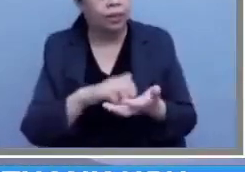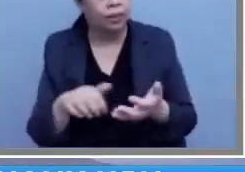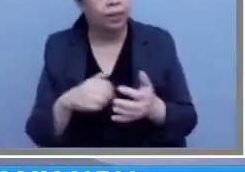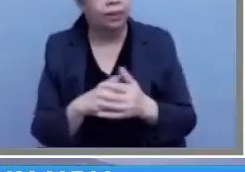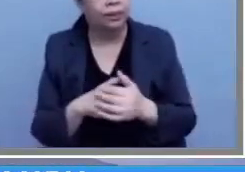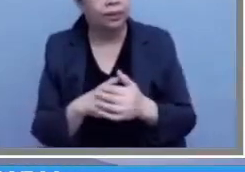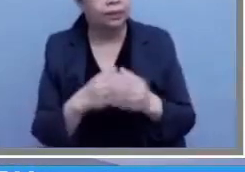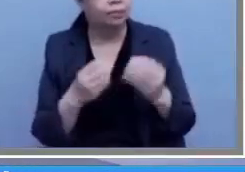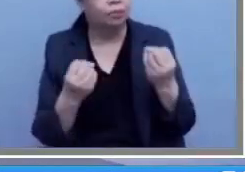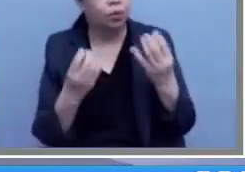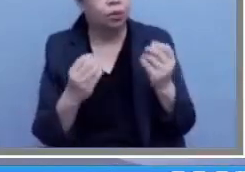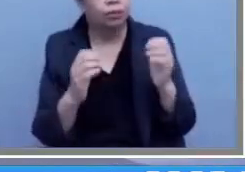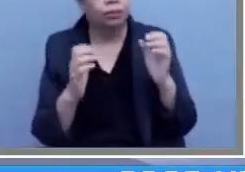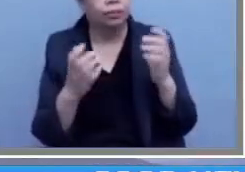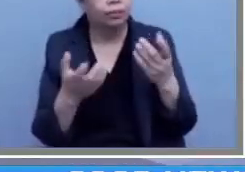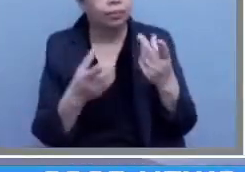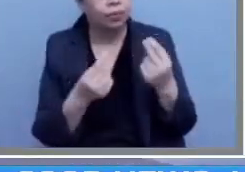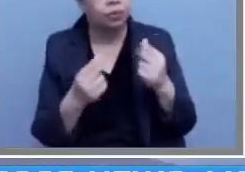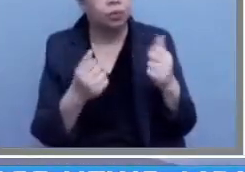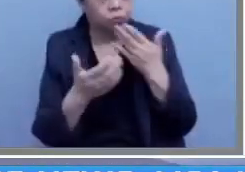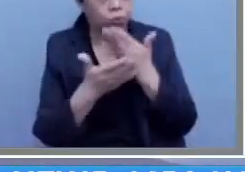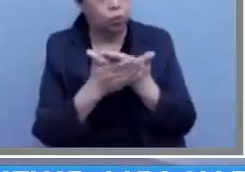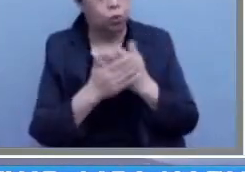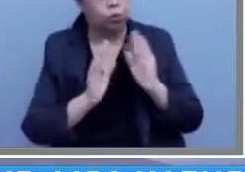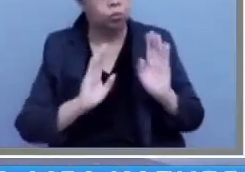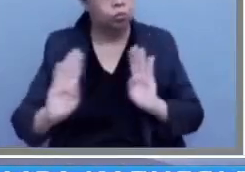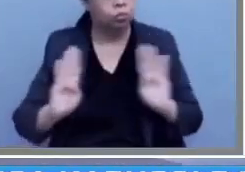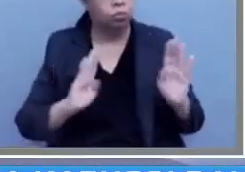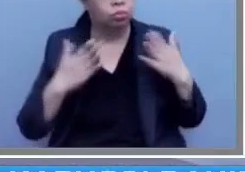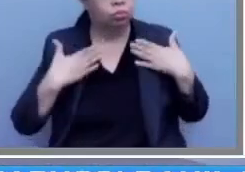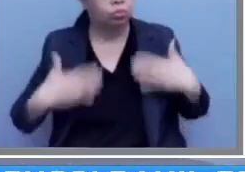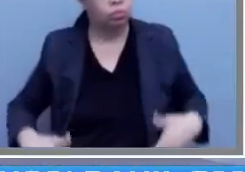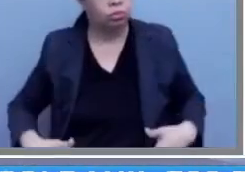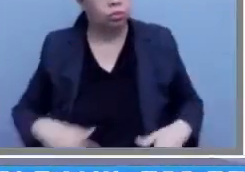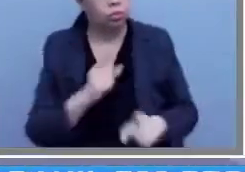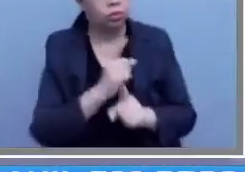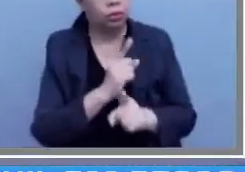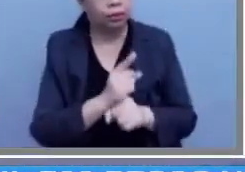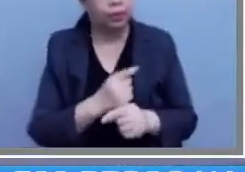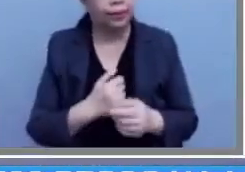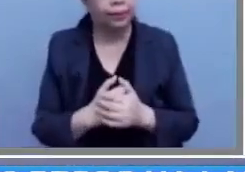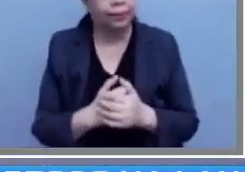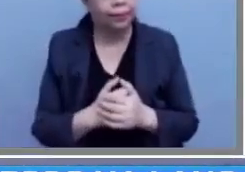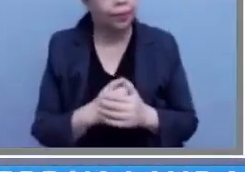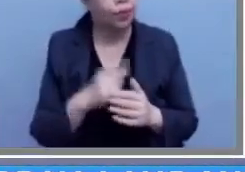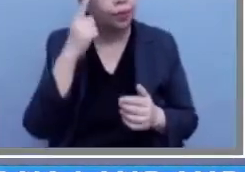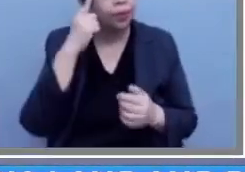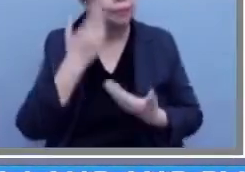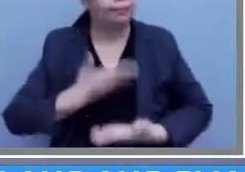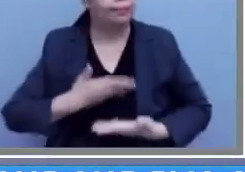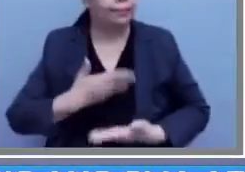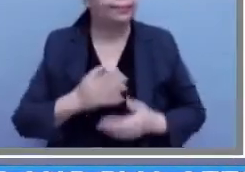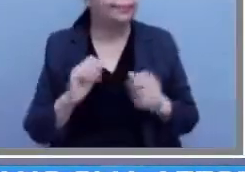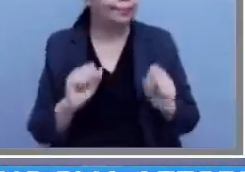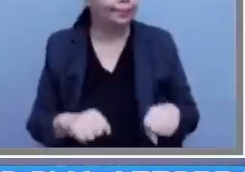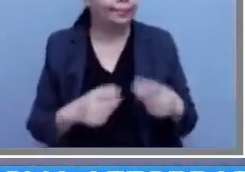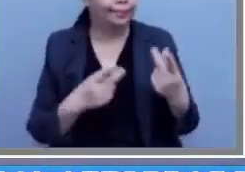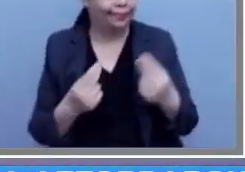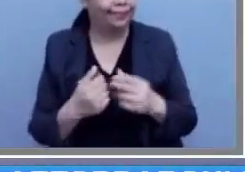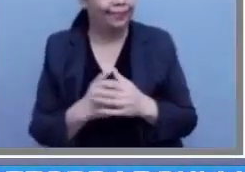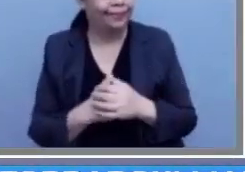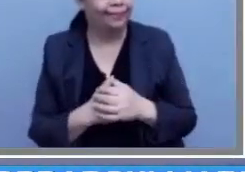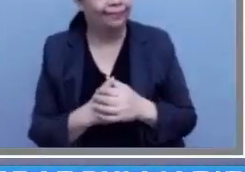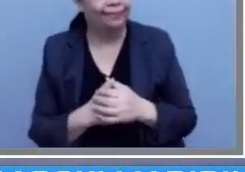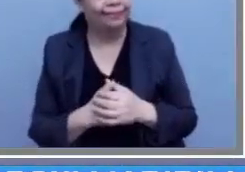pang ensayo may galaw naman yung yung tao may galaw yung mama so kayang-kaya niya yan Nakita ko naman yung mga kilos